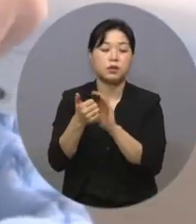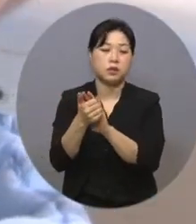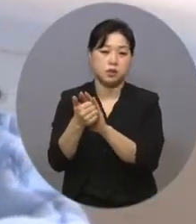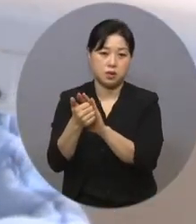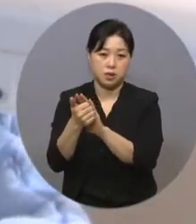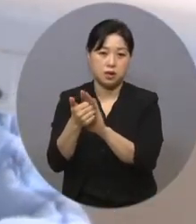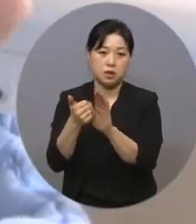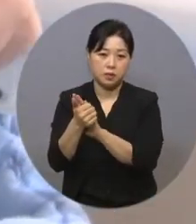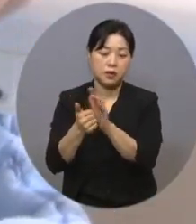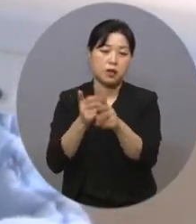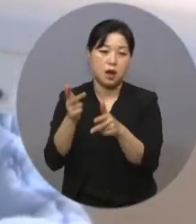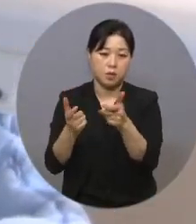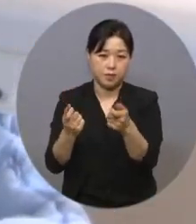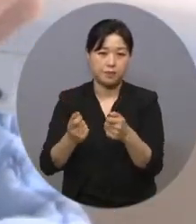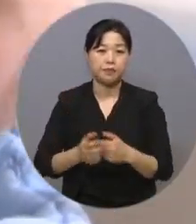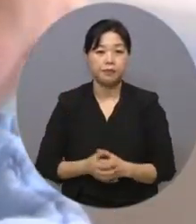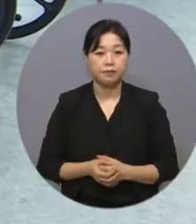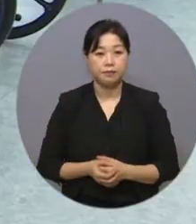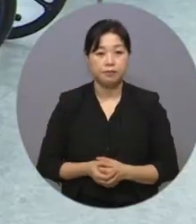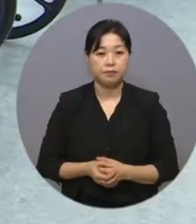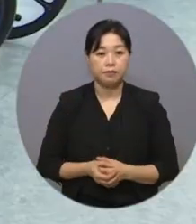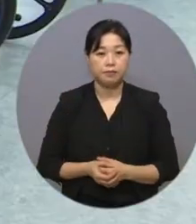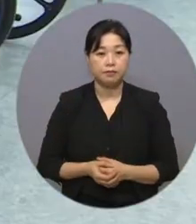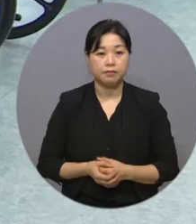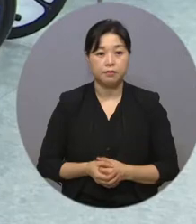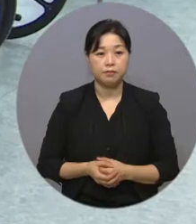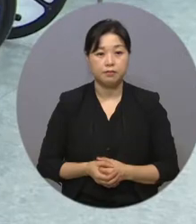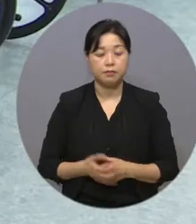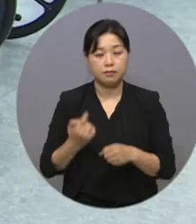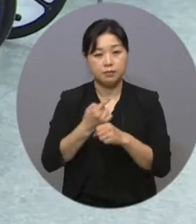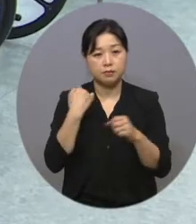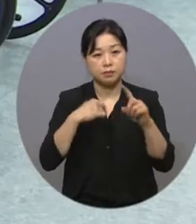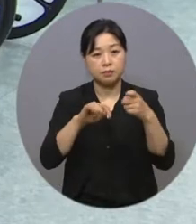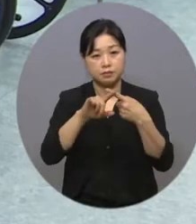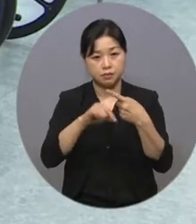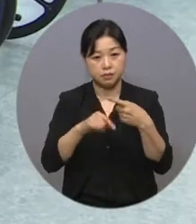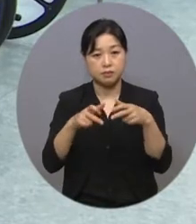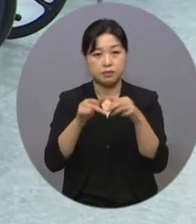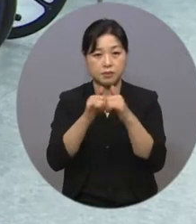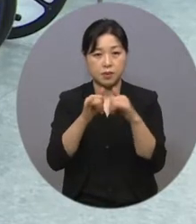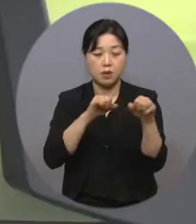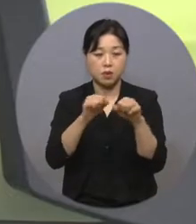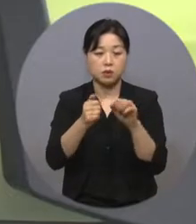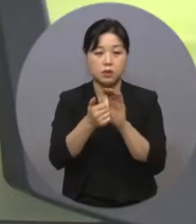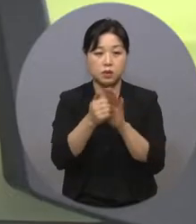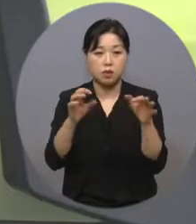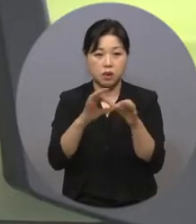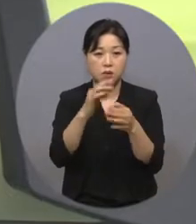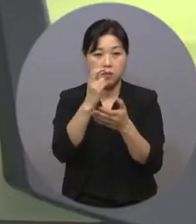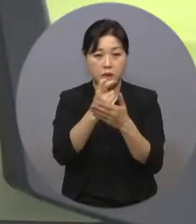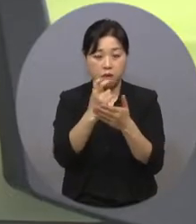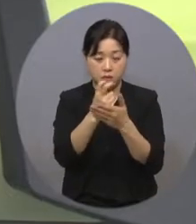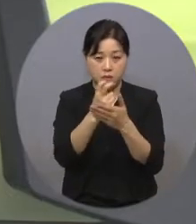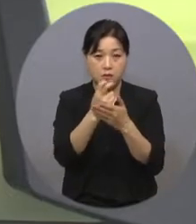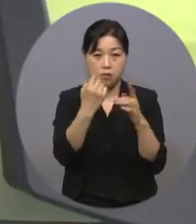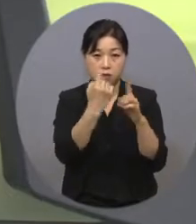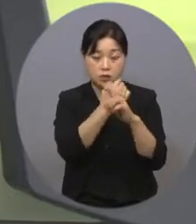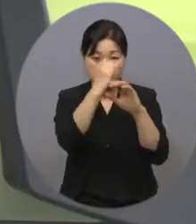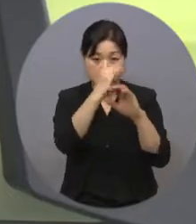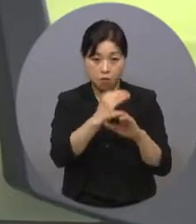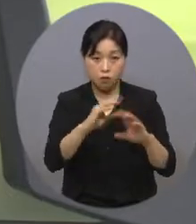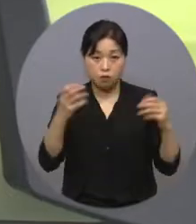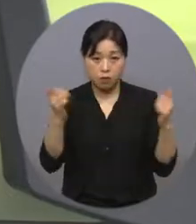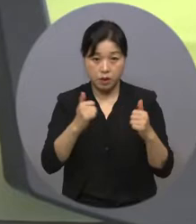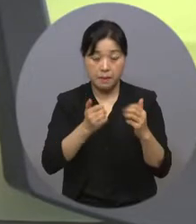활동지원을 제공하는 사업입니다. 특히 지난해 11월 장애인 활동지원에 관한 법률 개정안이 국회를